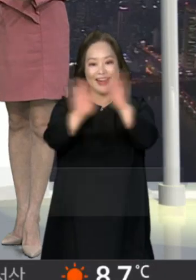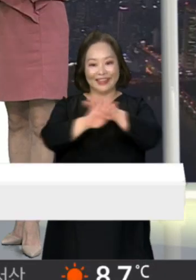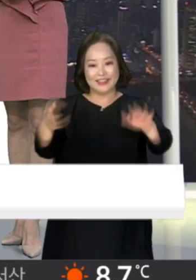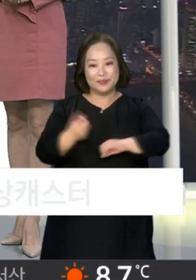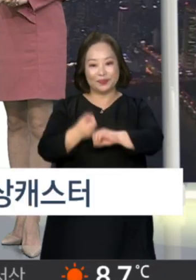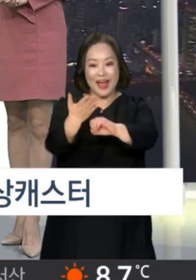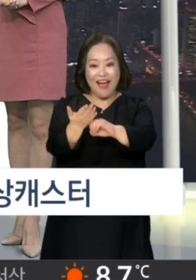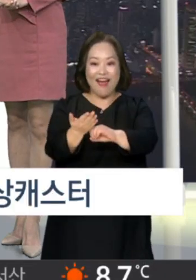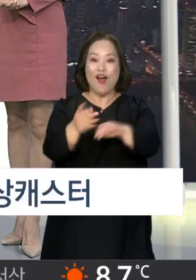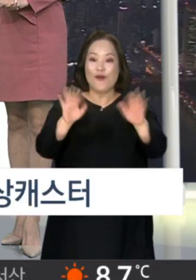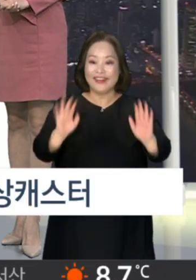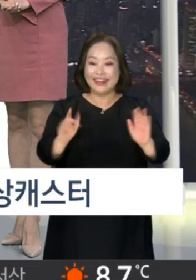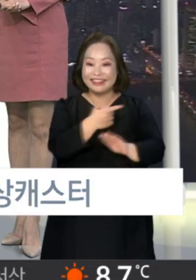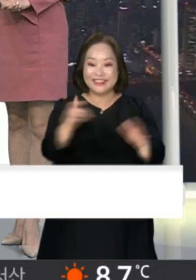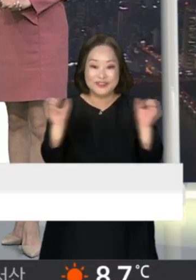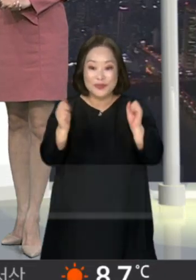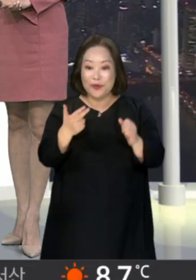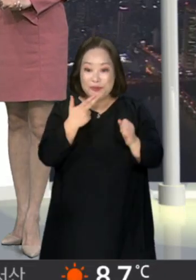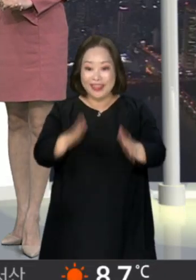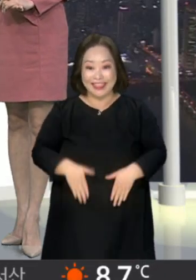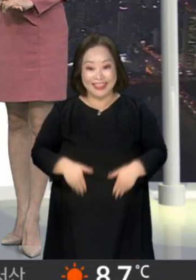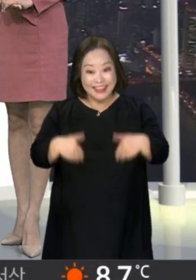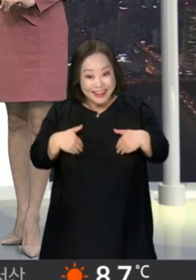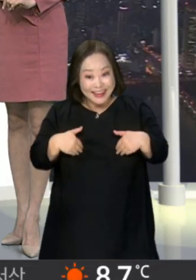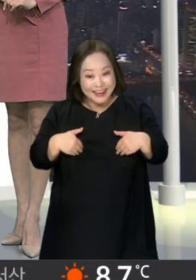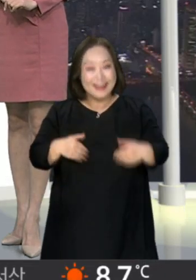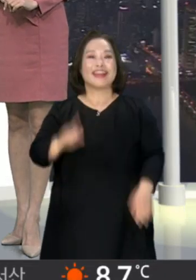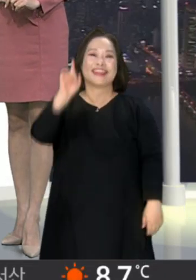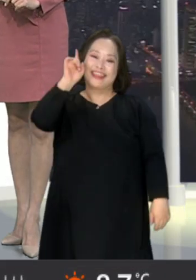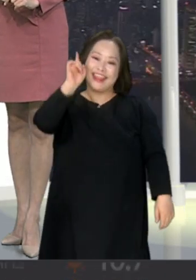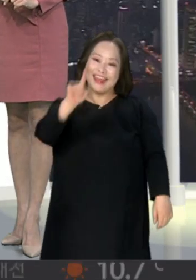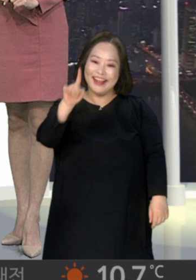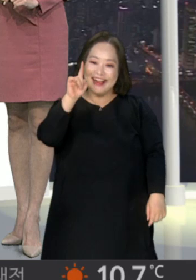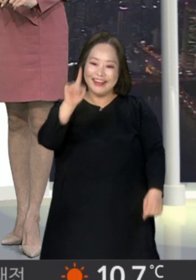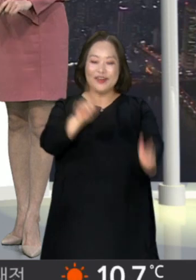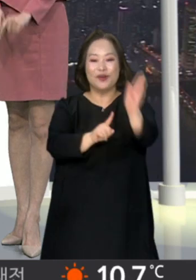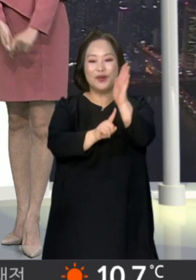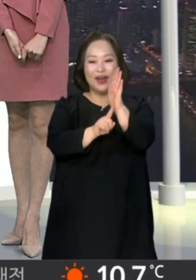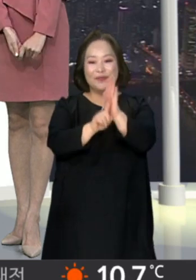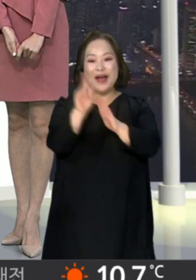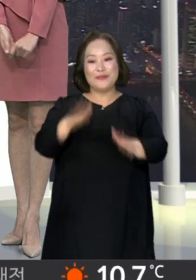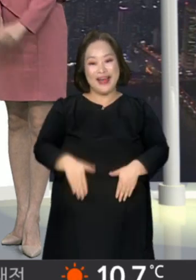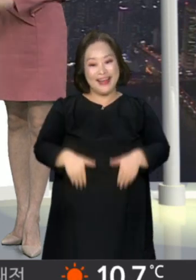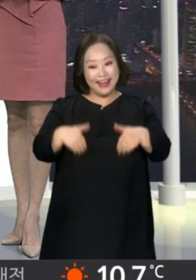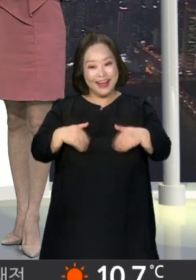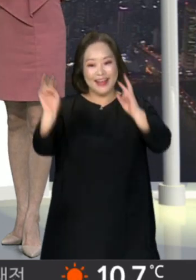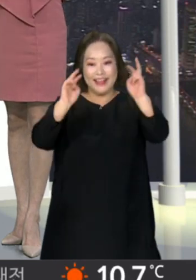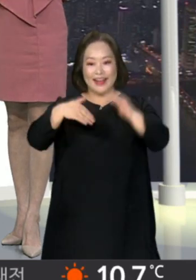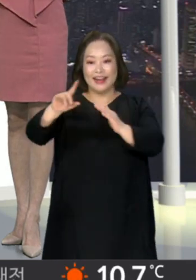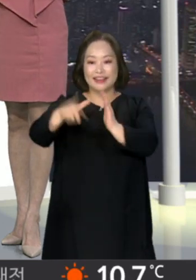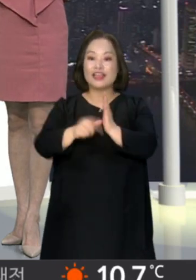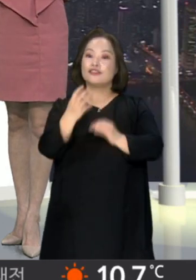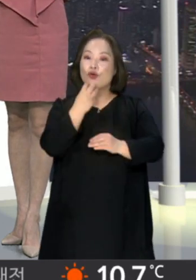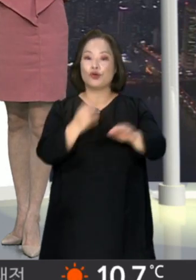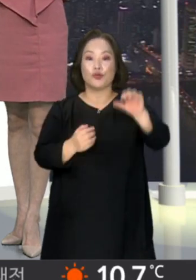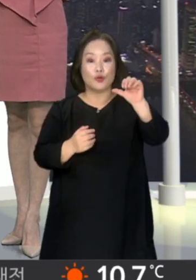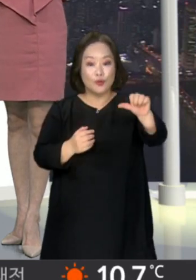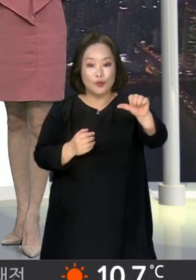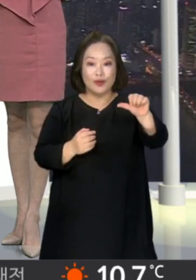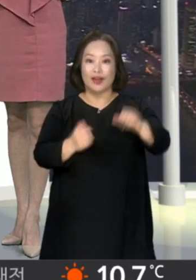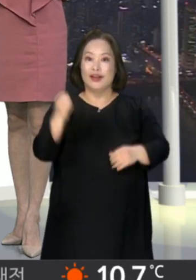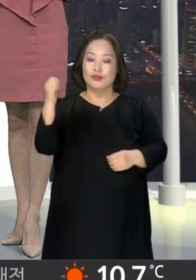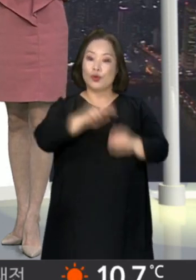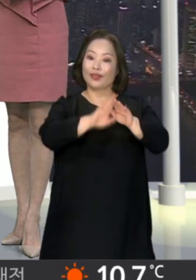오늘도 큰 추위 없이 온화한 날씨가 이어졌습니다. 내일도 평년 기온을 웃돌 텐데요. 출근길 서울은 5도로 시작을